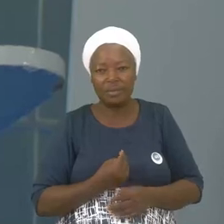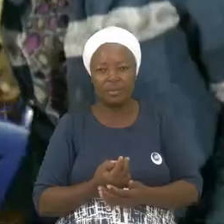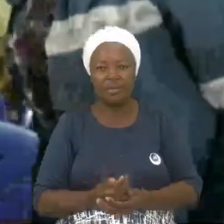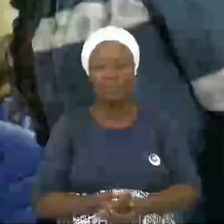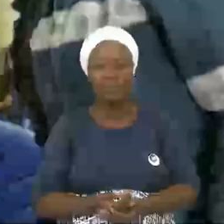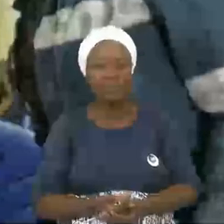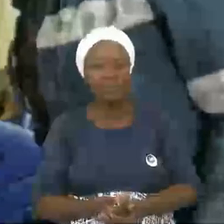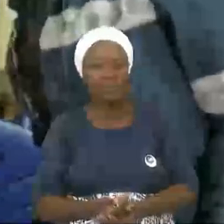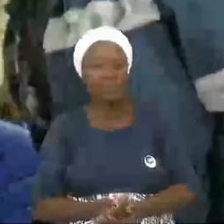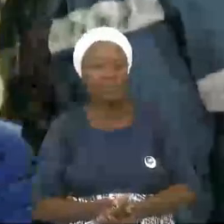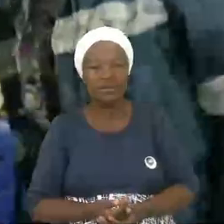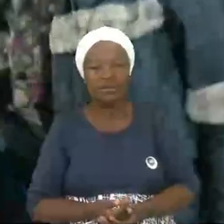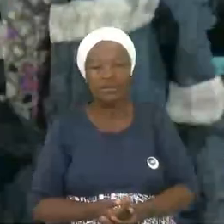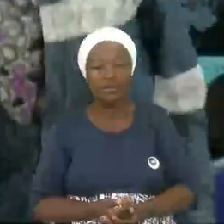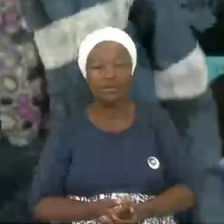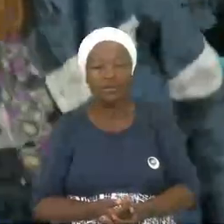Faire la prière pour nous.